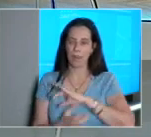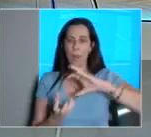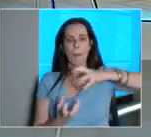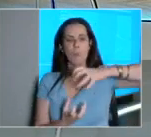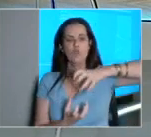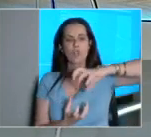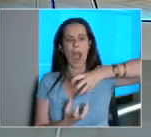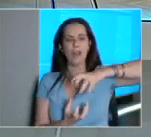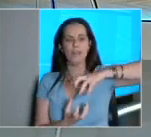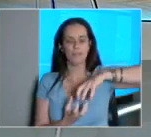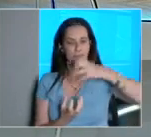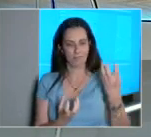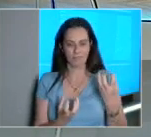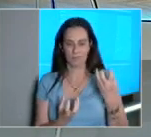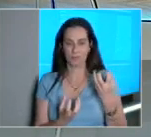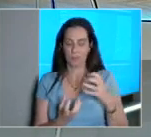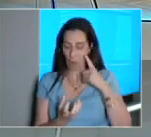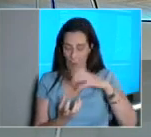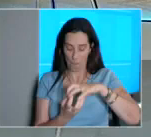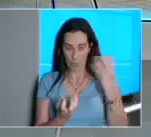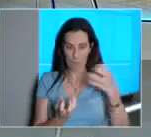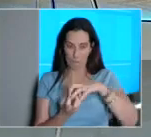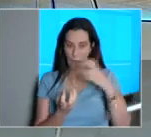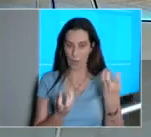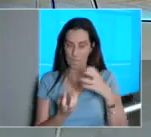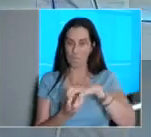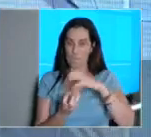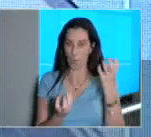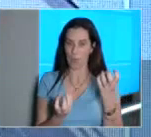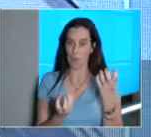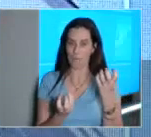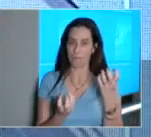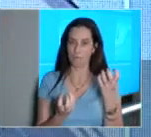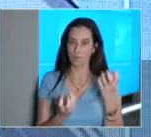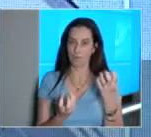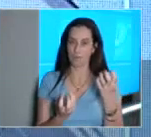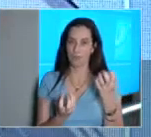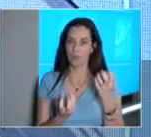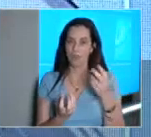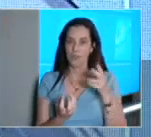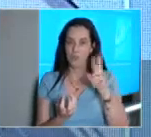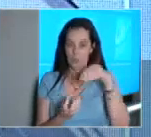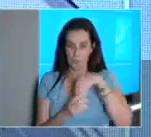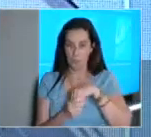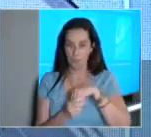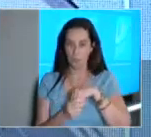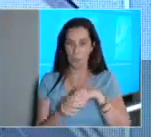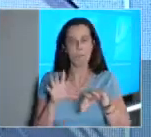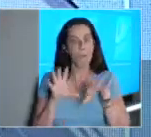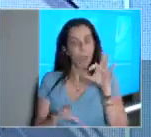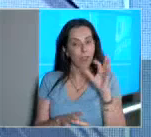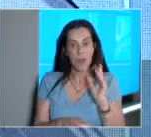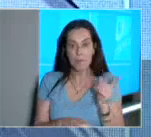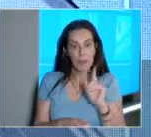בבושקה. שבעצם ככל שפותחים את הבובות שנמצאות בפנים, מגלים